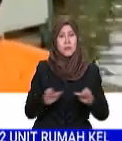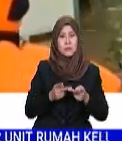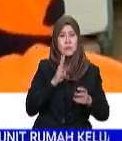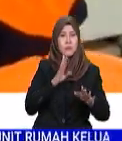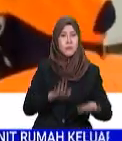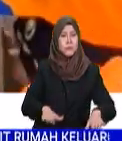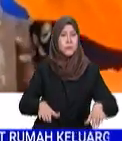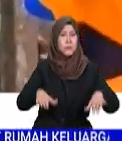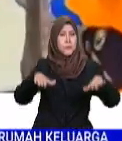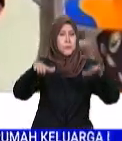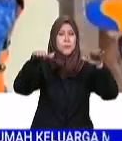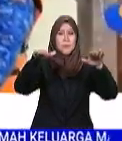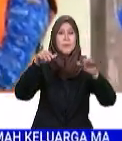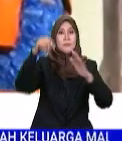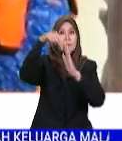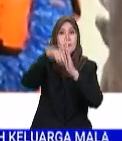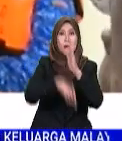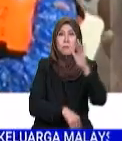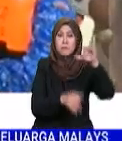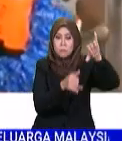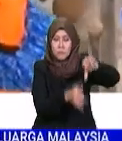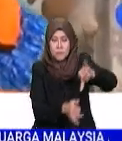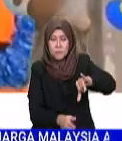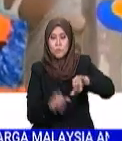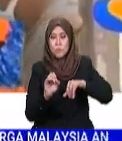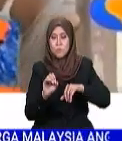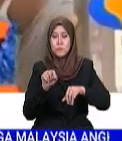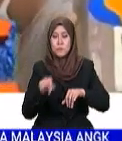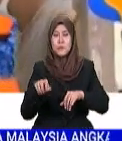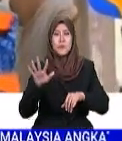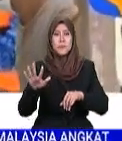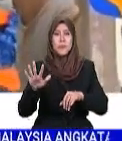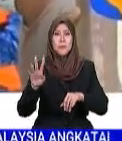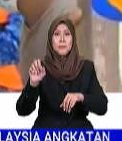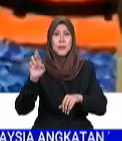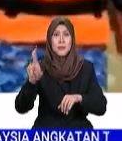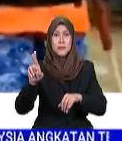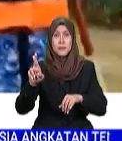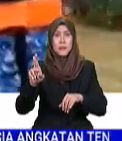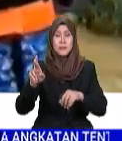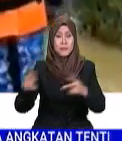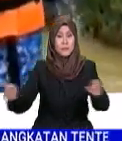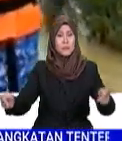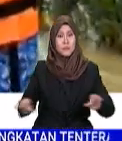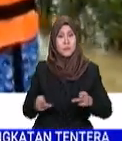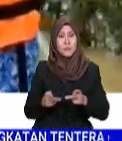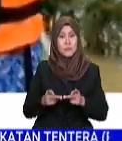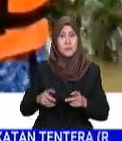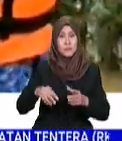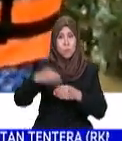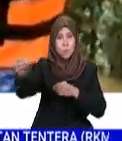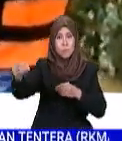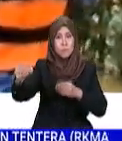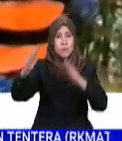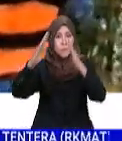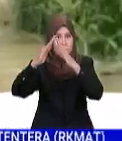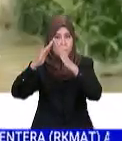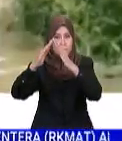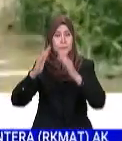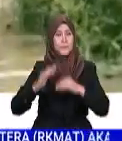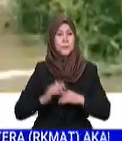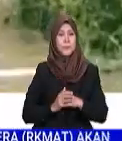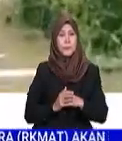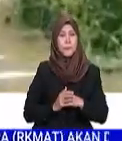air dan kedalaman air adalah 0.5 meter di kawasan persekitar rumah. Dan saya